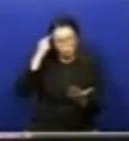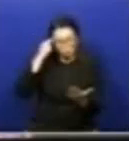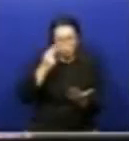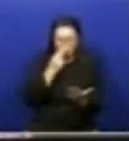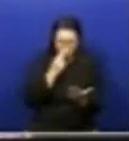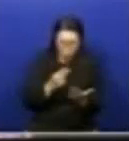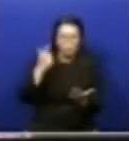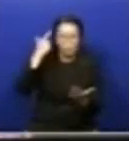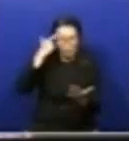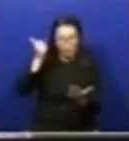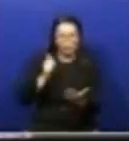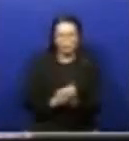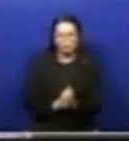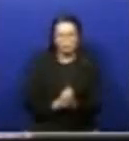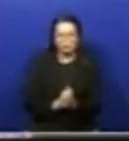เป็น